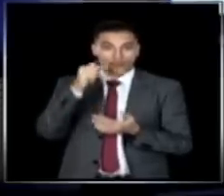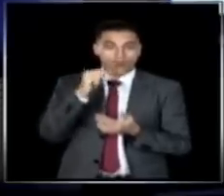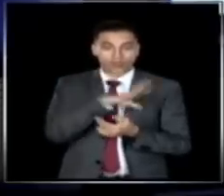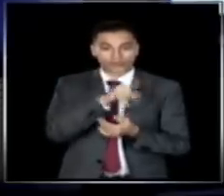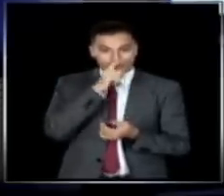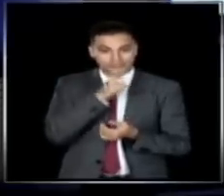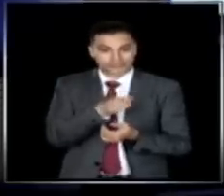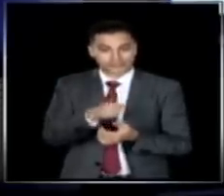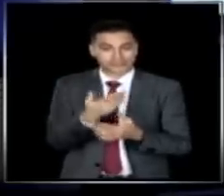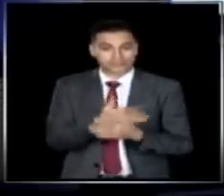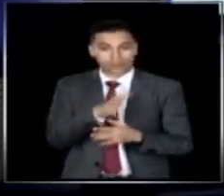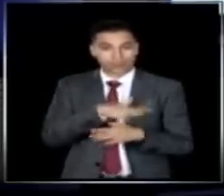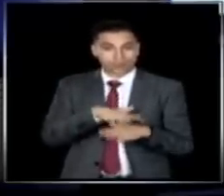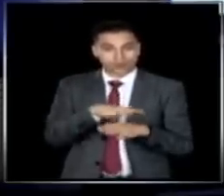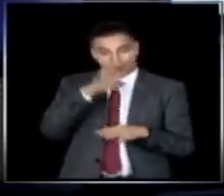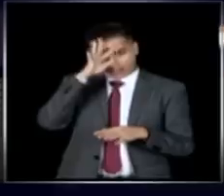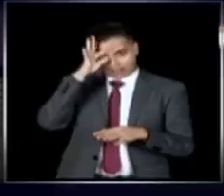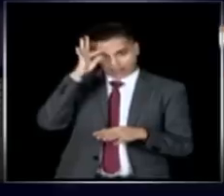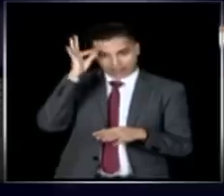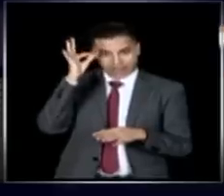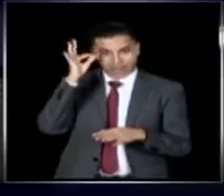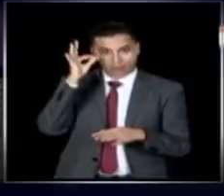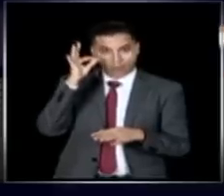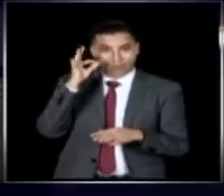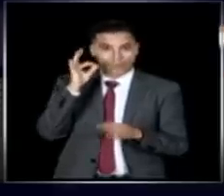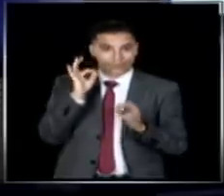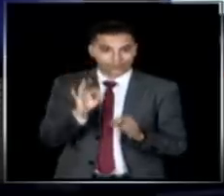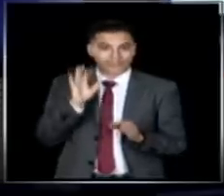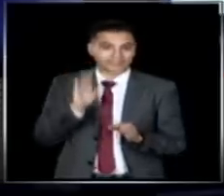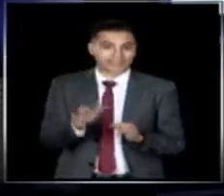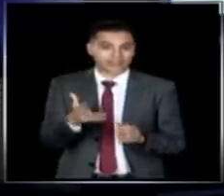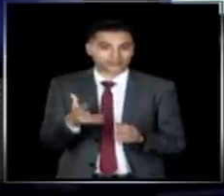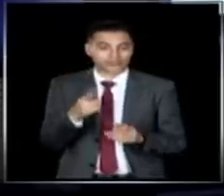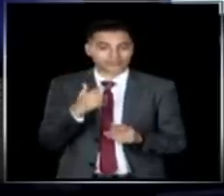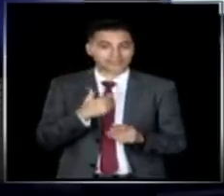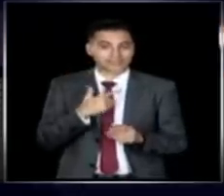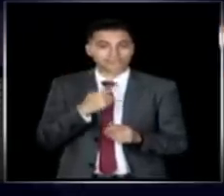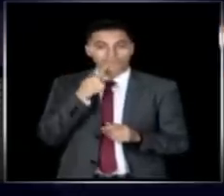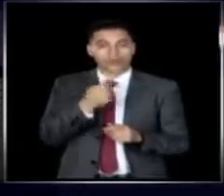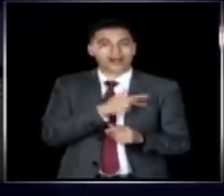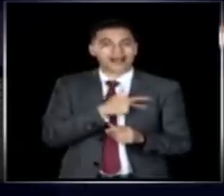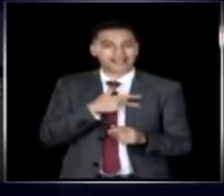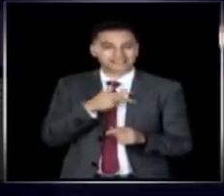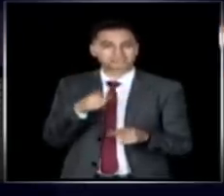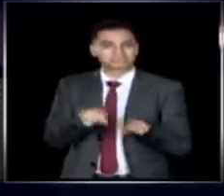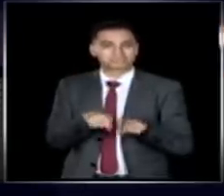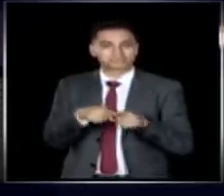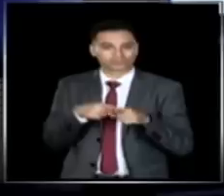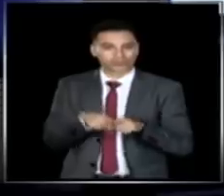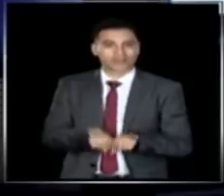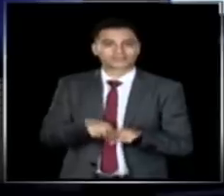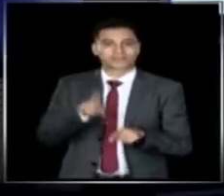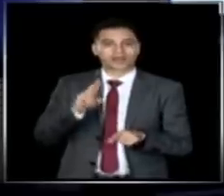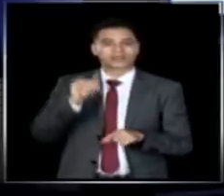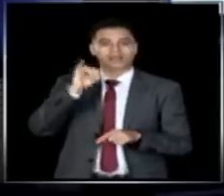لو متأكدين من الإجابة. الاسم يوحي تايلاندي. الاسم يوحي تايلاندي، على أساس أنت حافظة أسماء التايلانديين كلهم؟